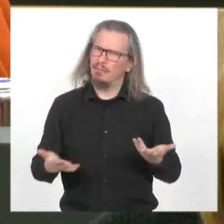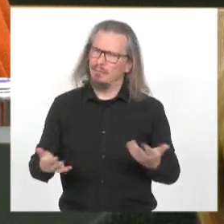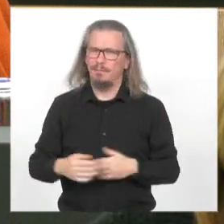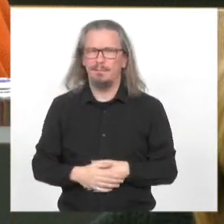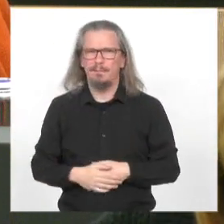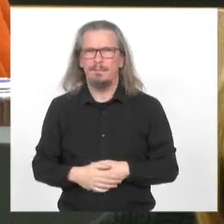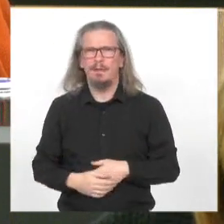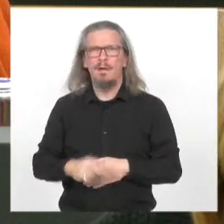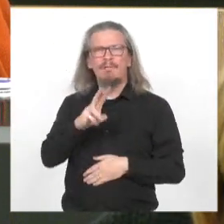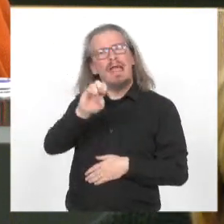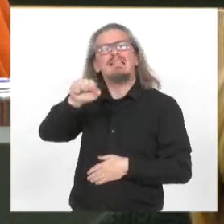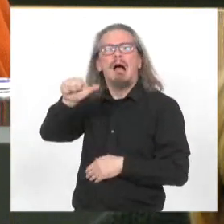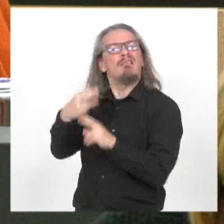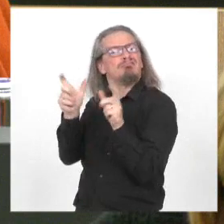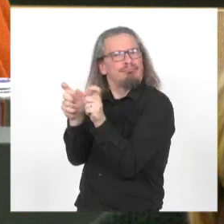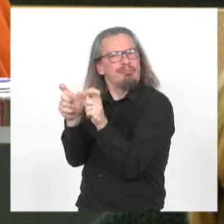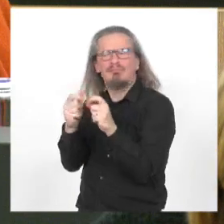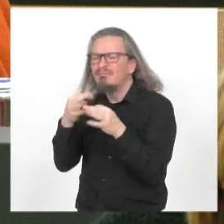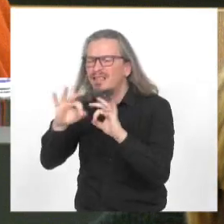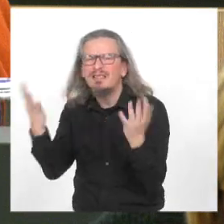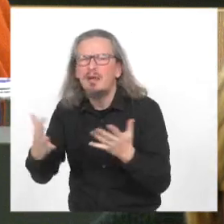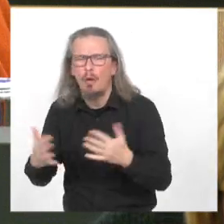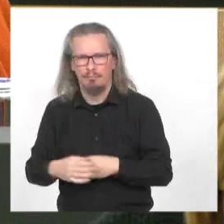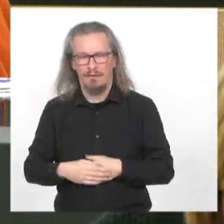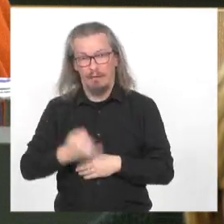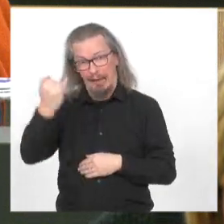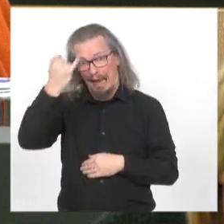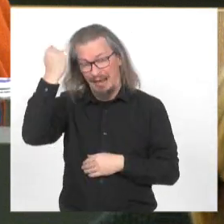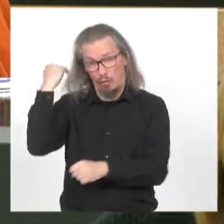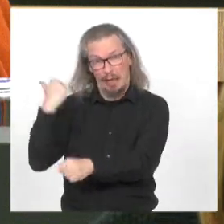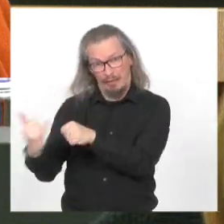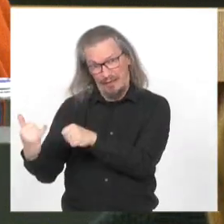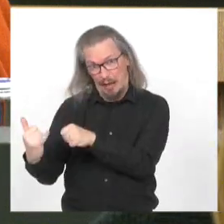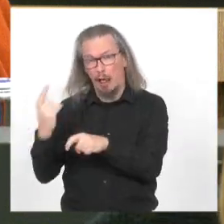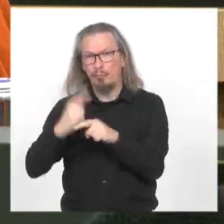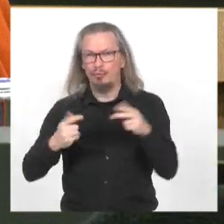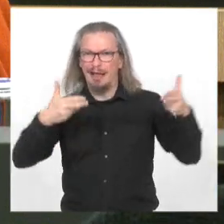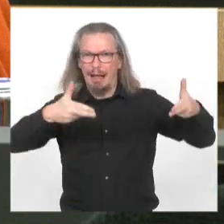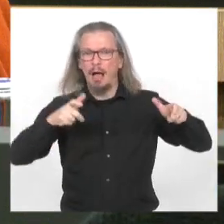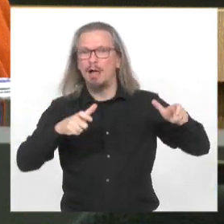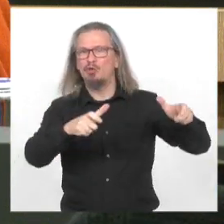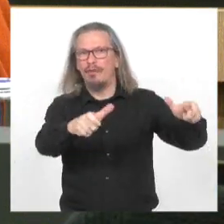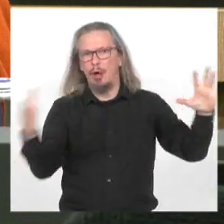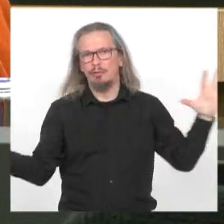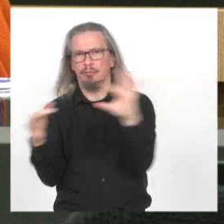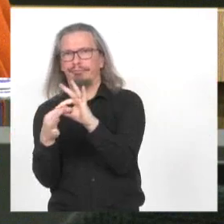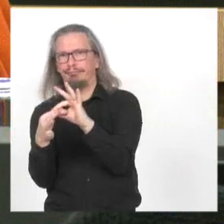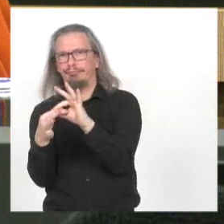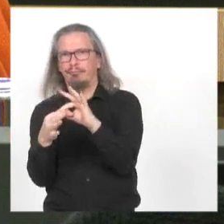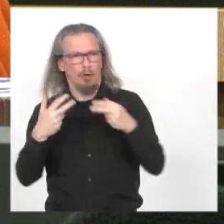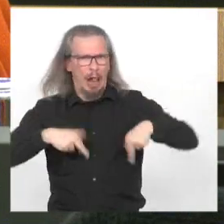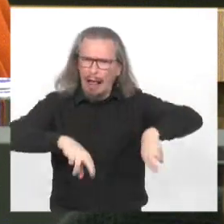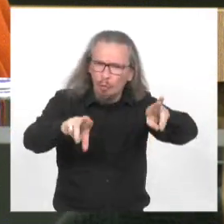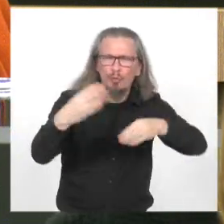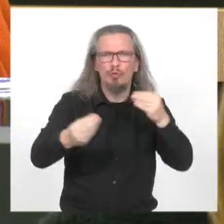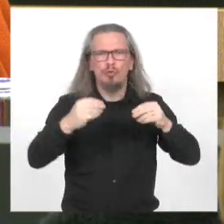La VSA, de son petit nom, qu'est-ce que c'est exactement ? C'est l'intelligence artificielle couplée à des caméras de vidéosurveillance dans l'espace public